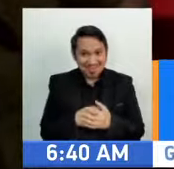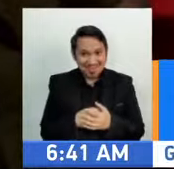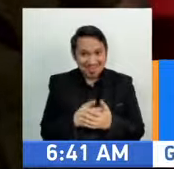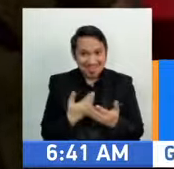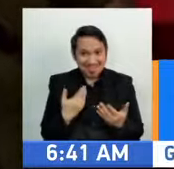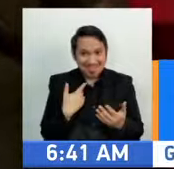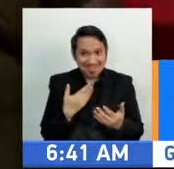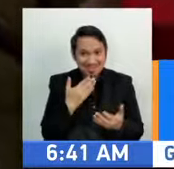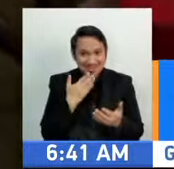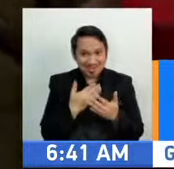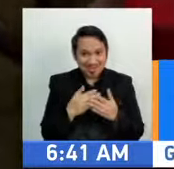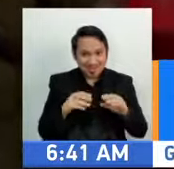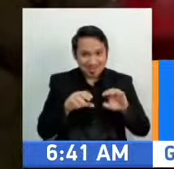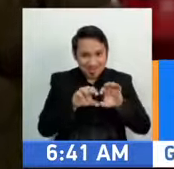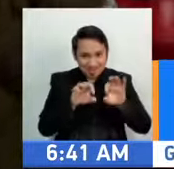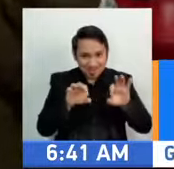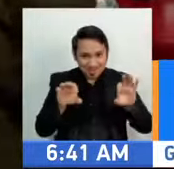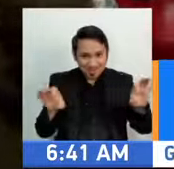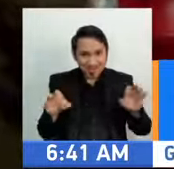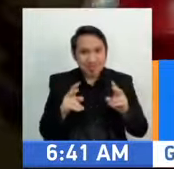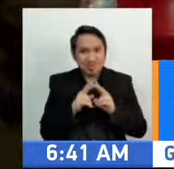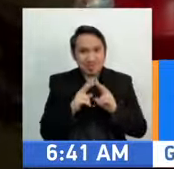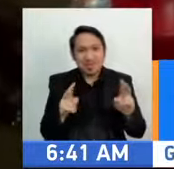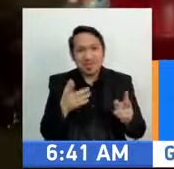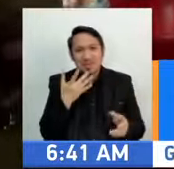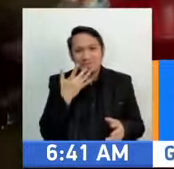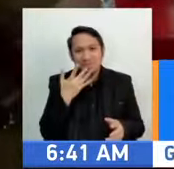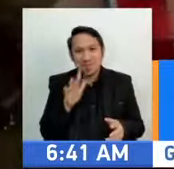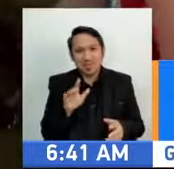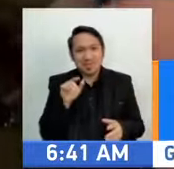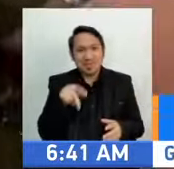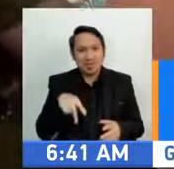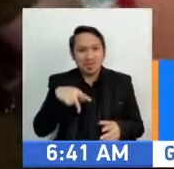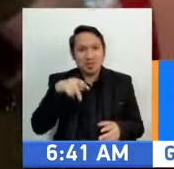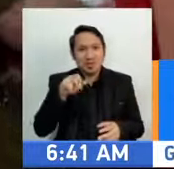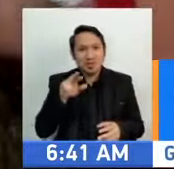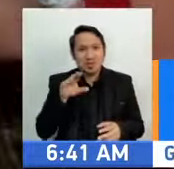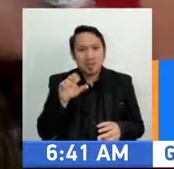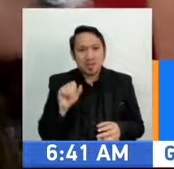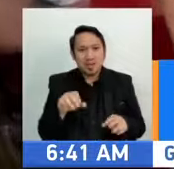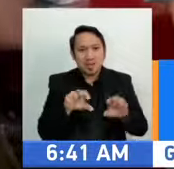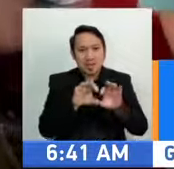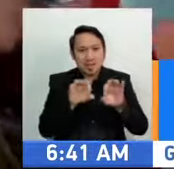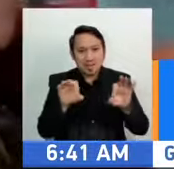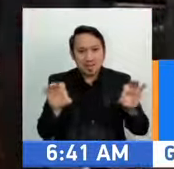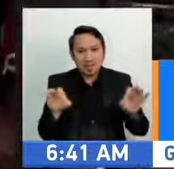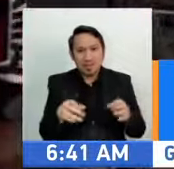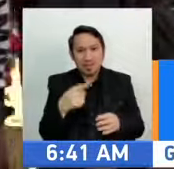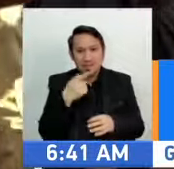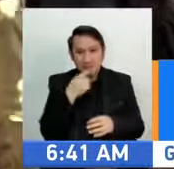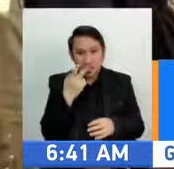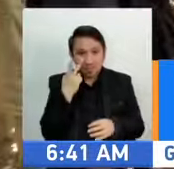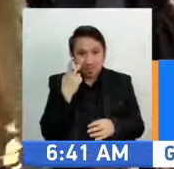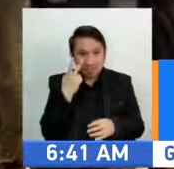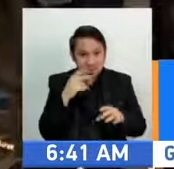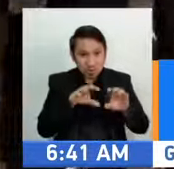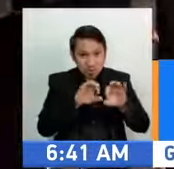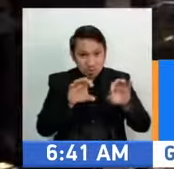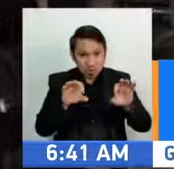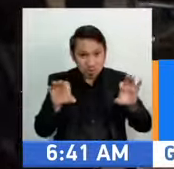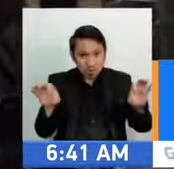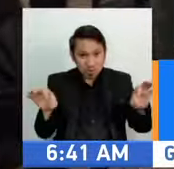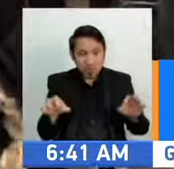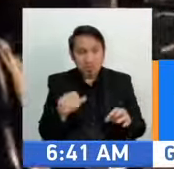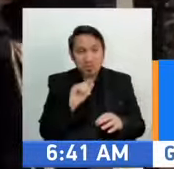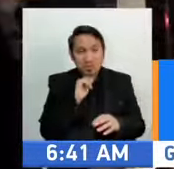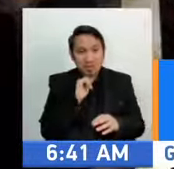Okay. Napakasarap ng Paris ng Diwata at yung longganisa. Longganisa. Kung makikita nyo mga kapuso yung longganisa, sir, hindi biro yung size. Ano?